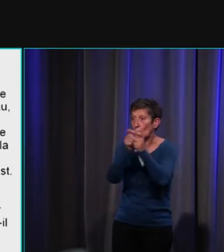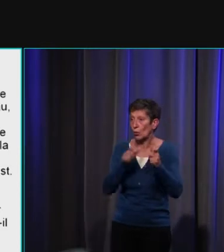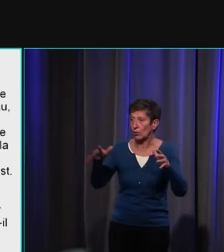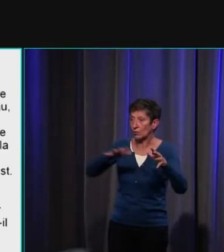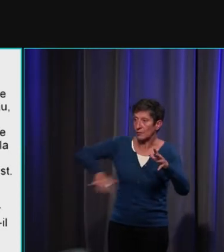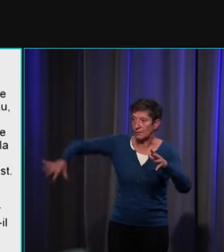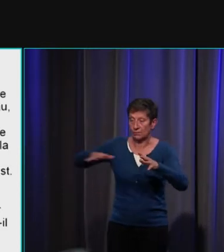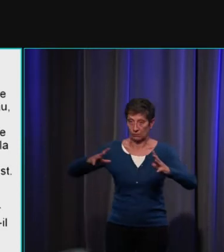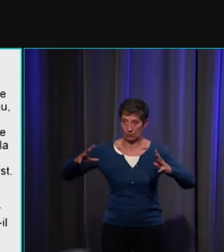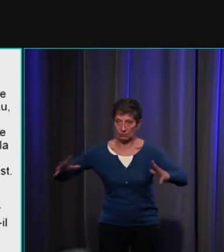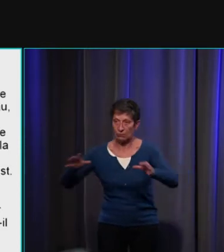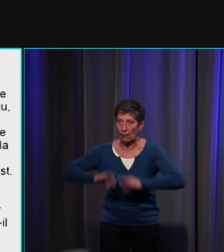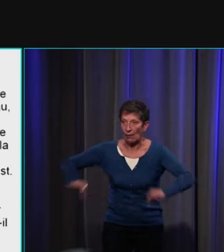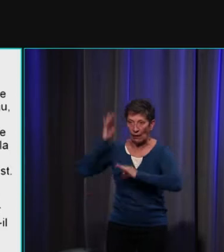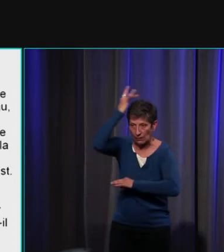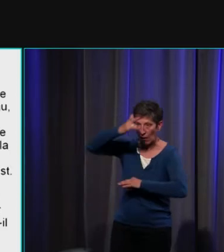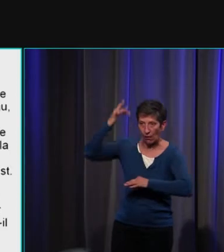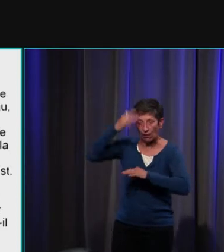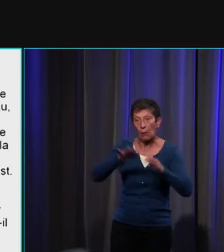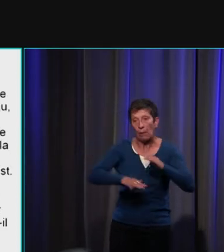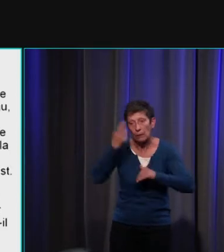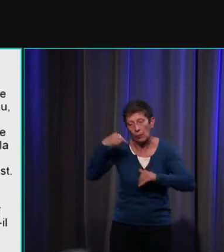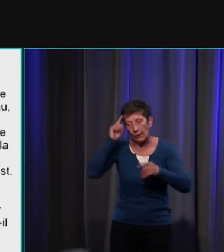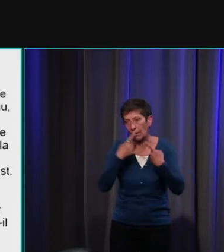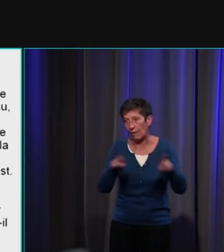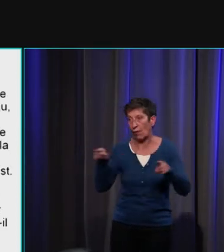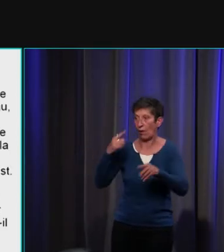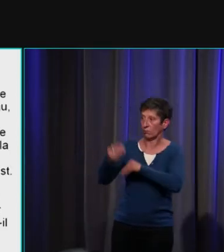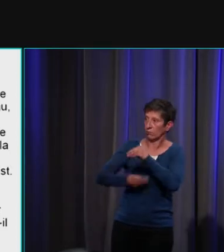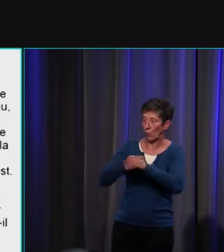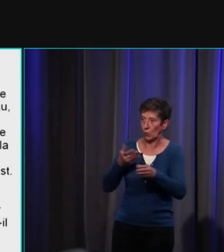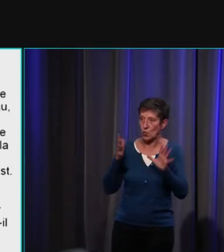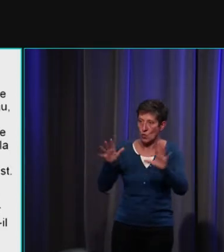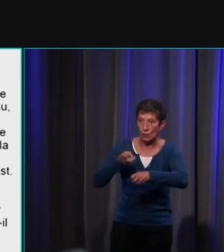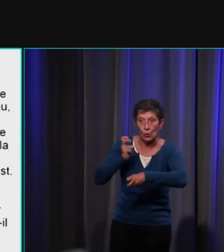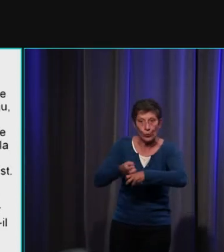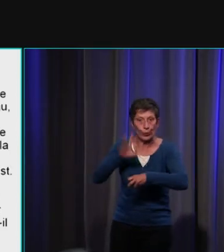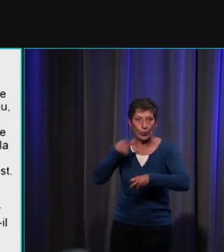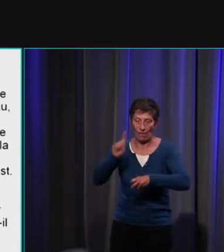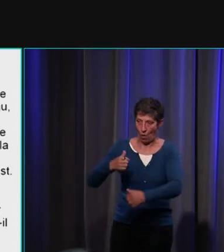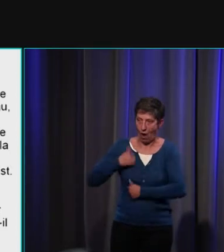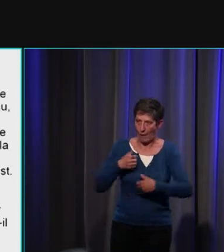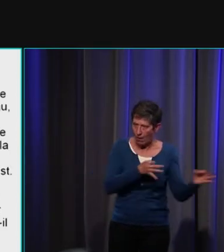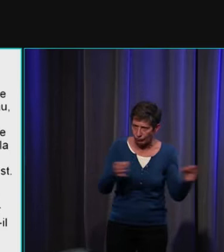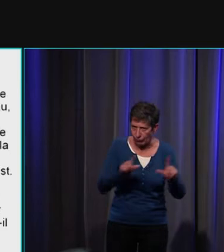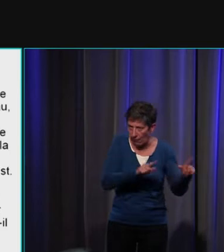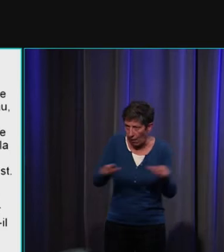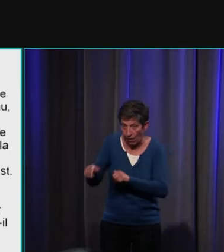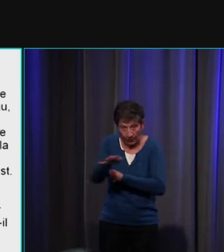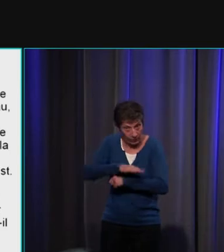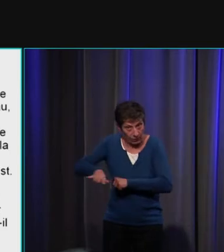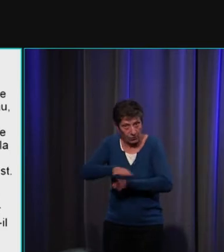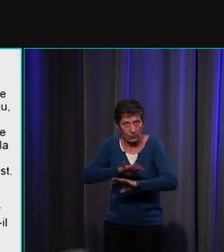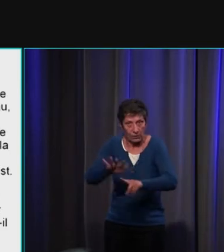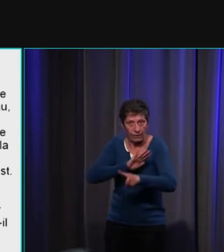qu' on est loin des bases européennes on est dans un monde hostile donc il faut une armée permanente ces gens assument et sans les